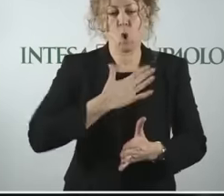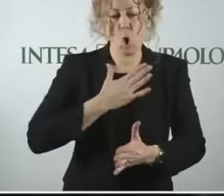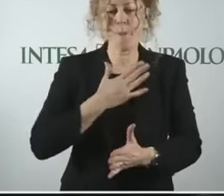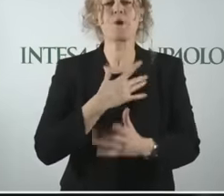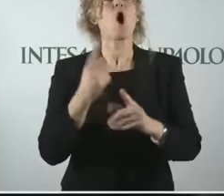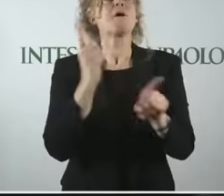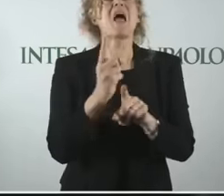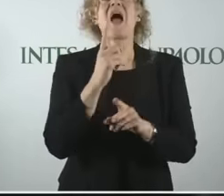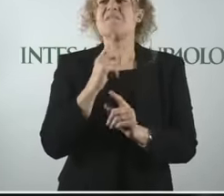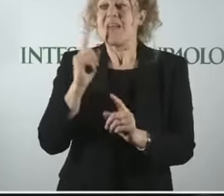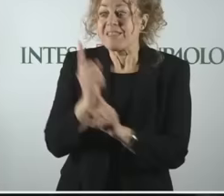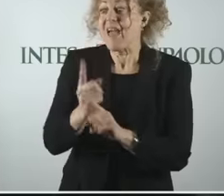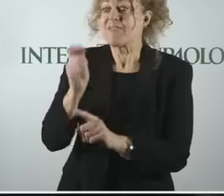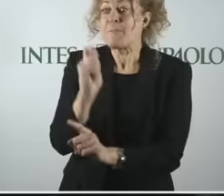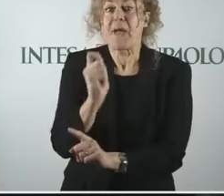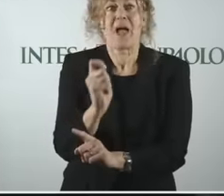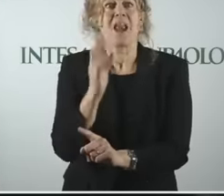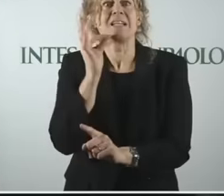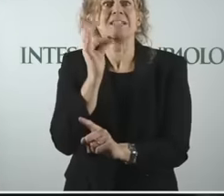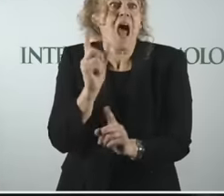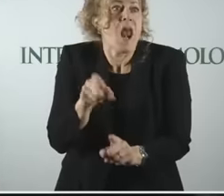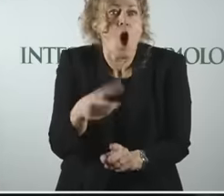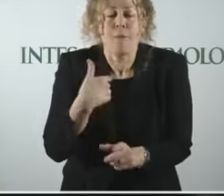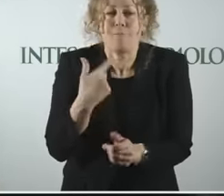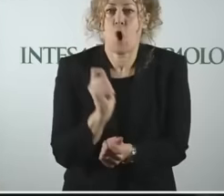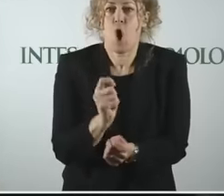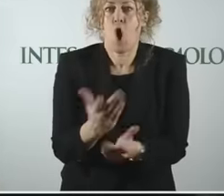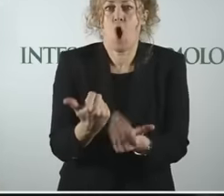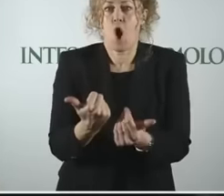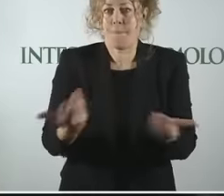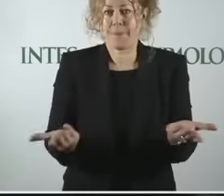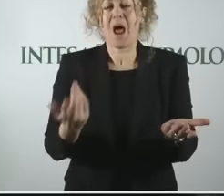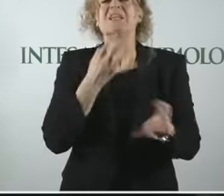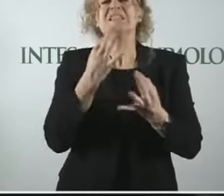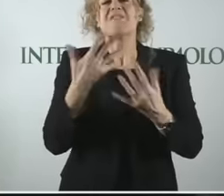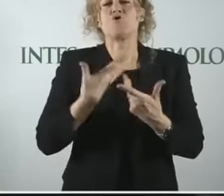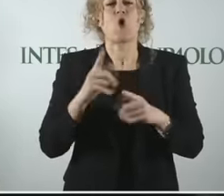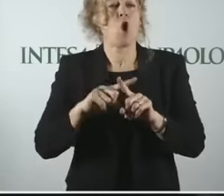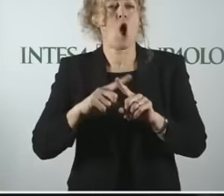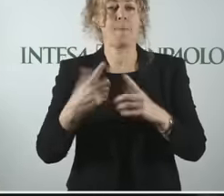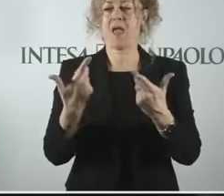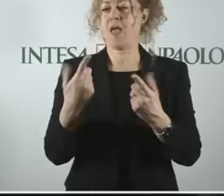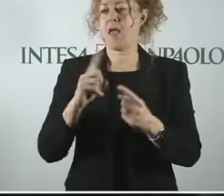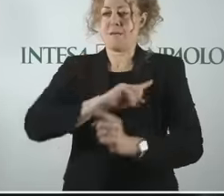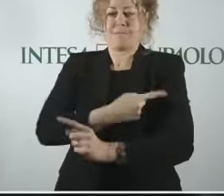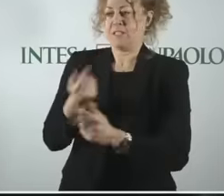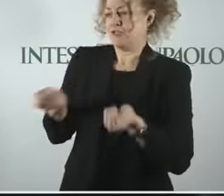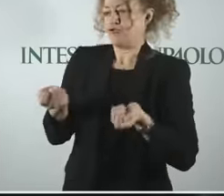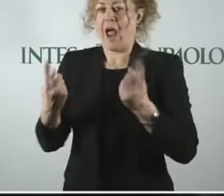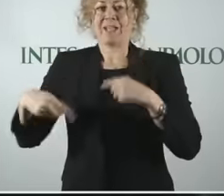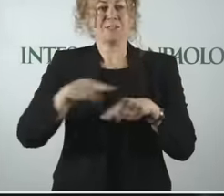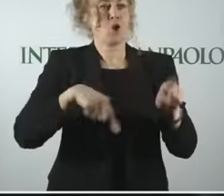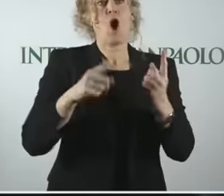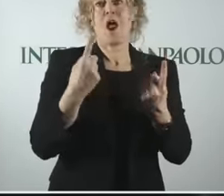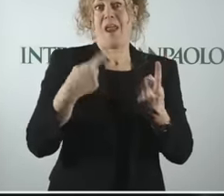lo deve pagare il sale lo deve comprare e Questo significa che ci sono dei monopoli del resto il sale fino a un po' di